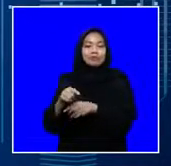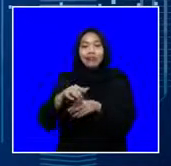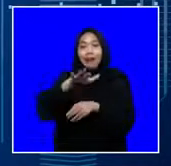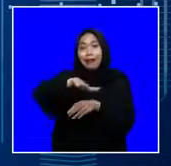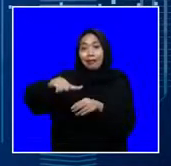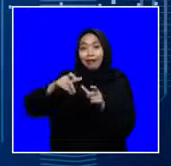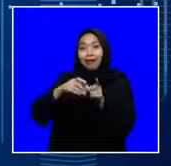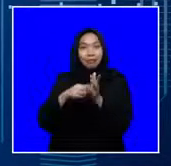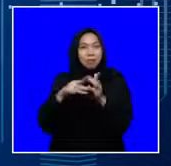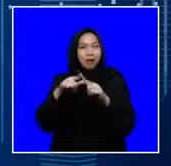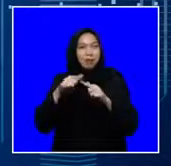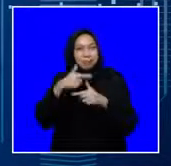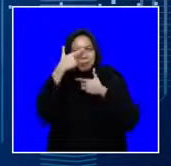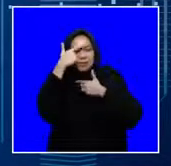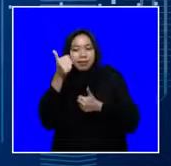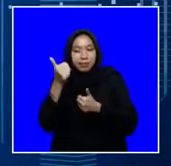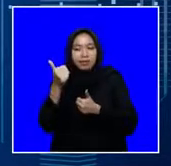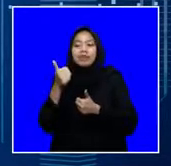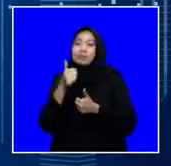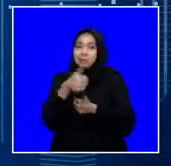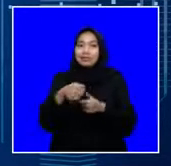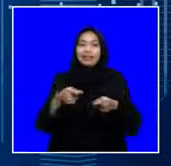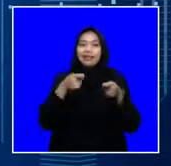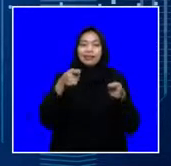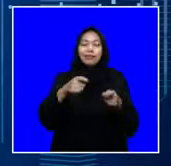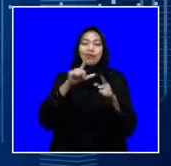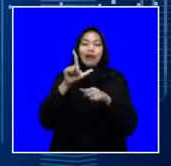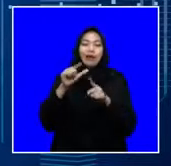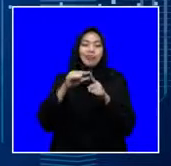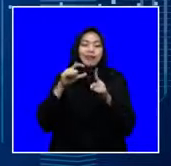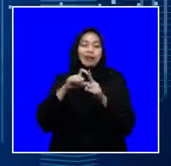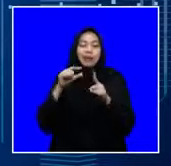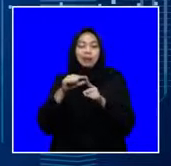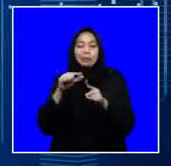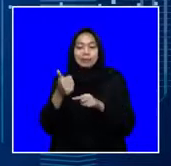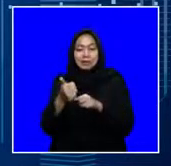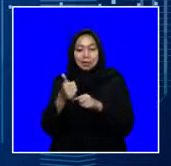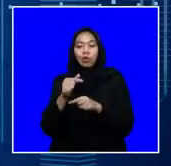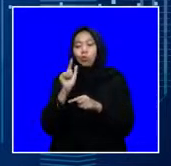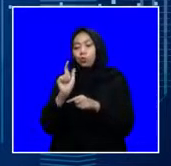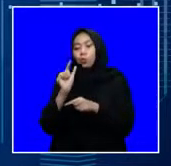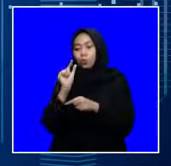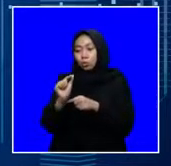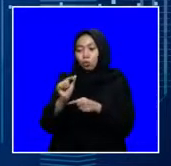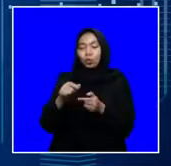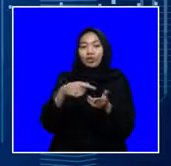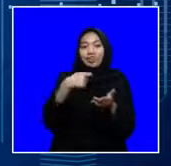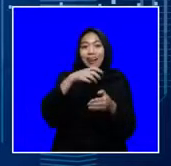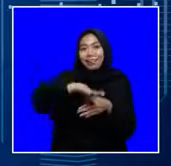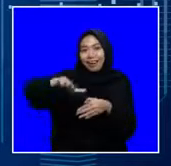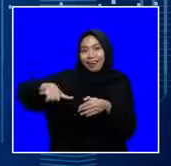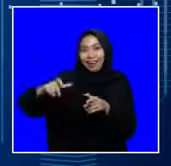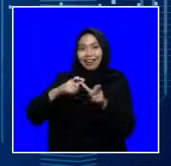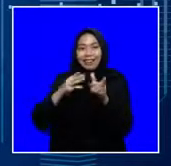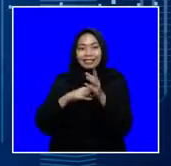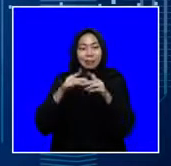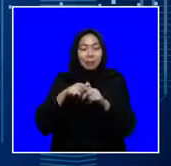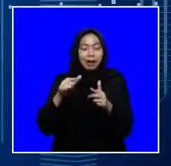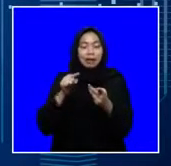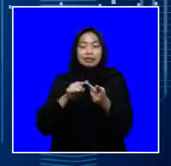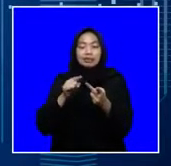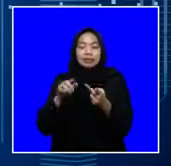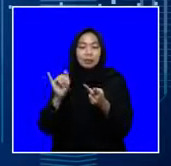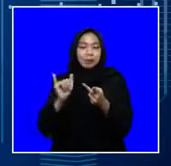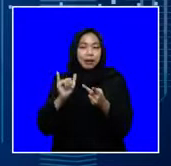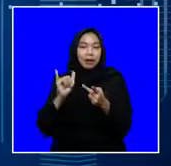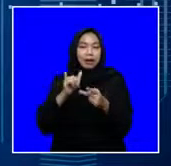yang berprestasi dan beasiswa S2 untuk mahasiswa S1 yang berprestasi. Dan yang terakhir